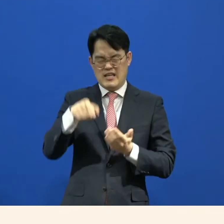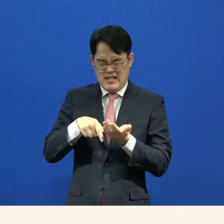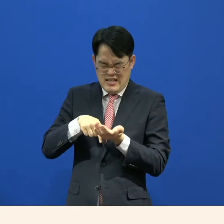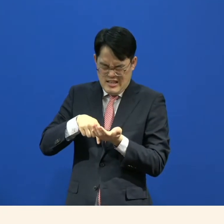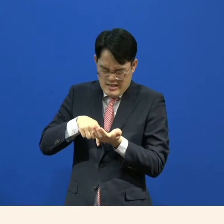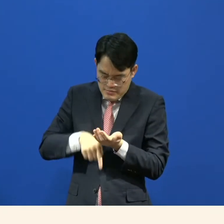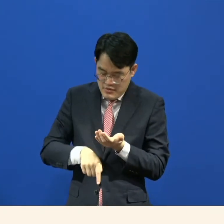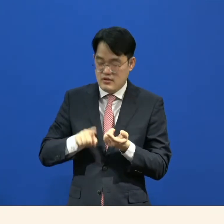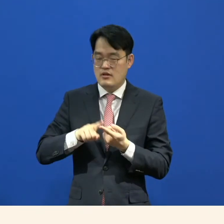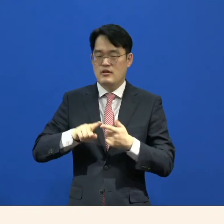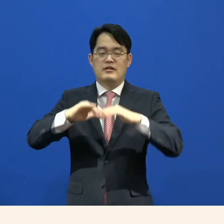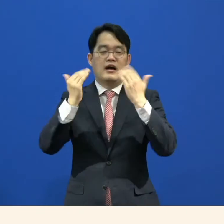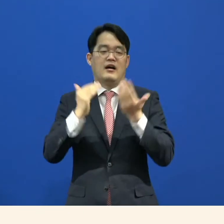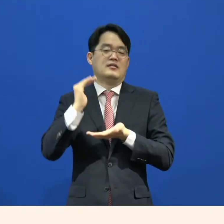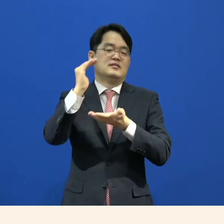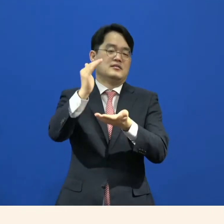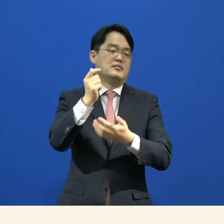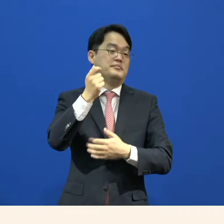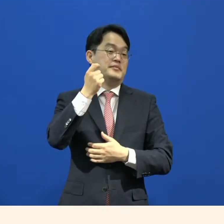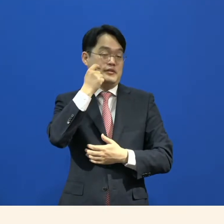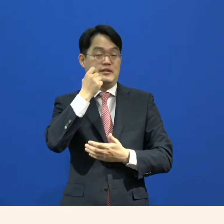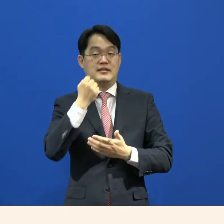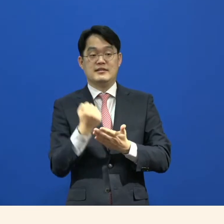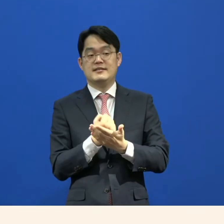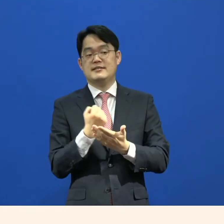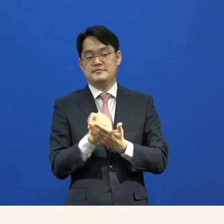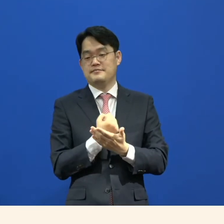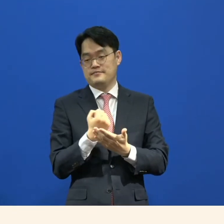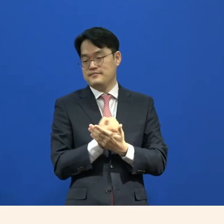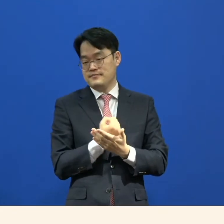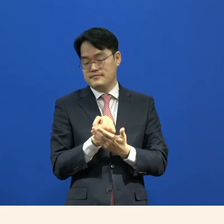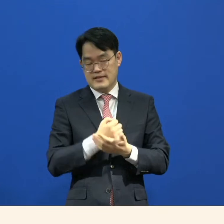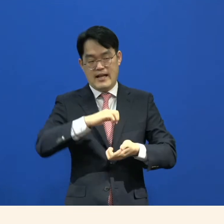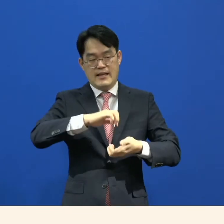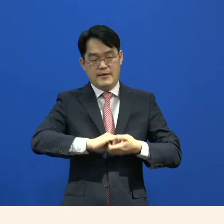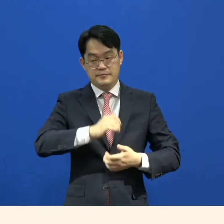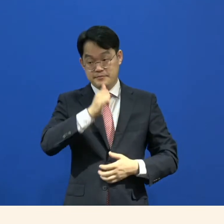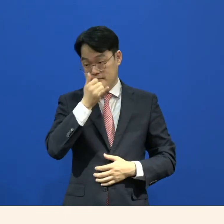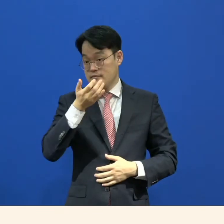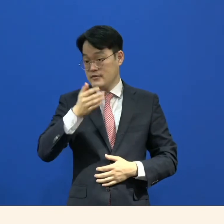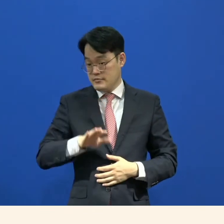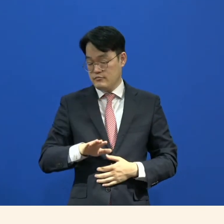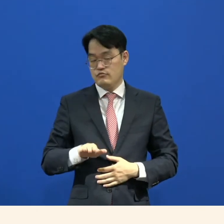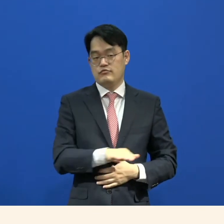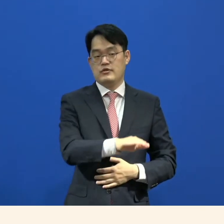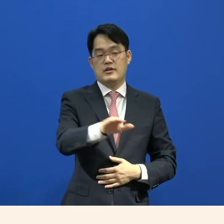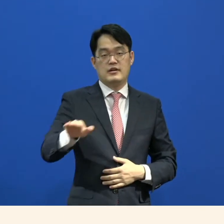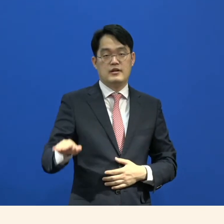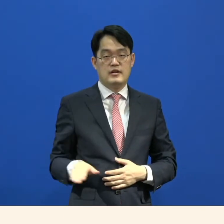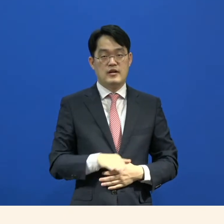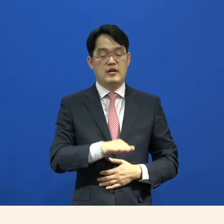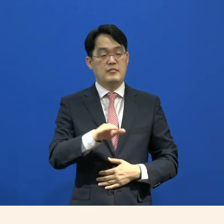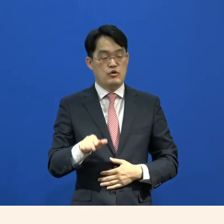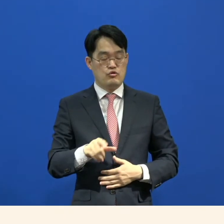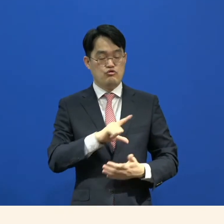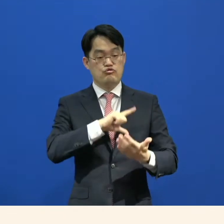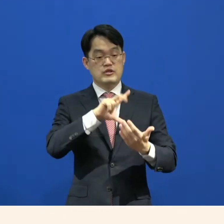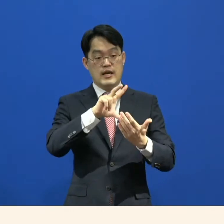게 아쉬움이 있습니다. 그러나 우리 몇 가지 구절을 가지고